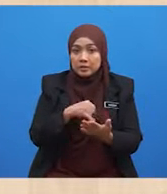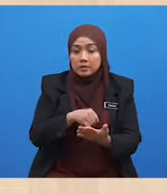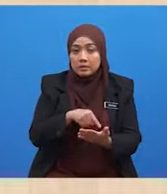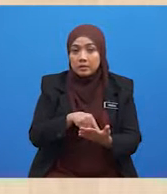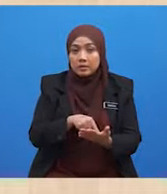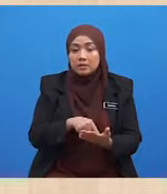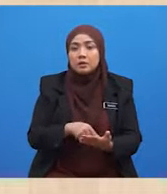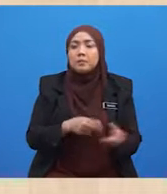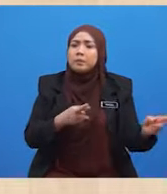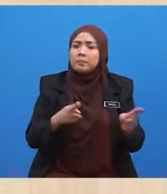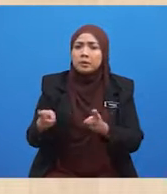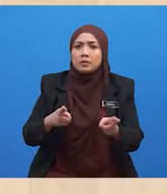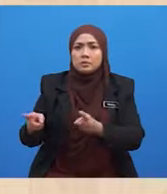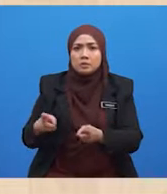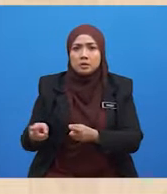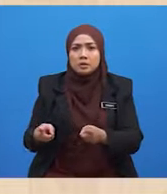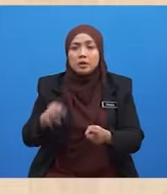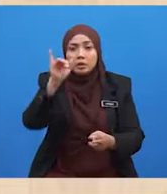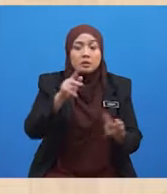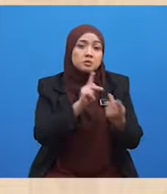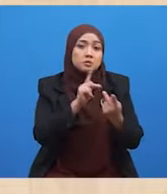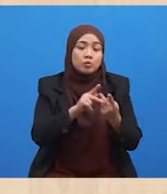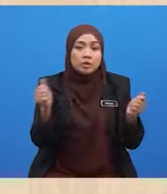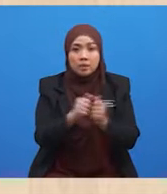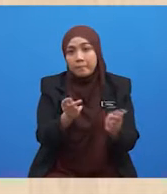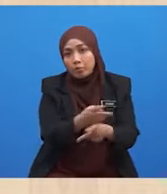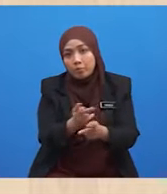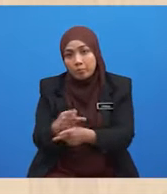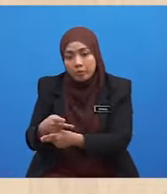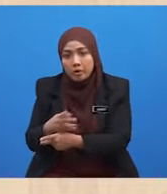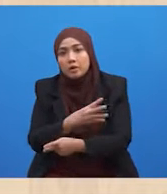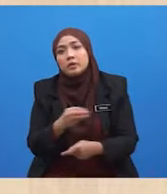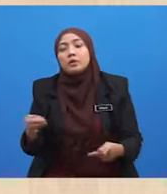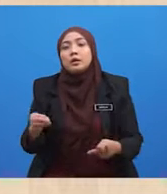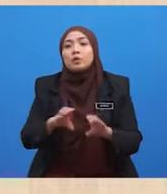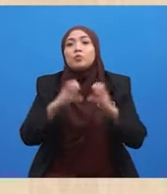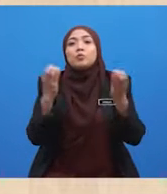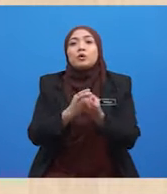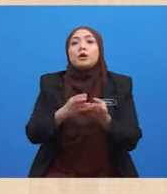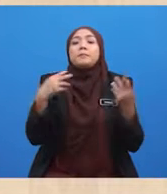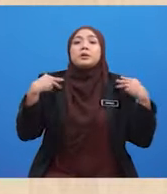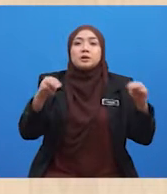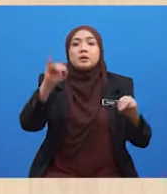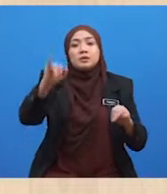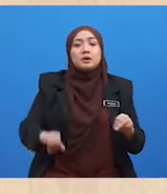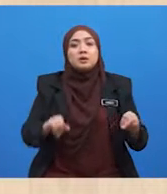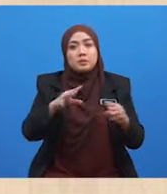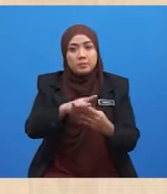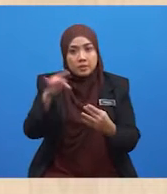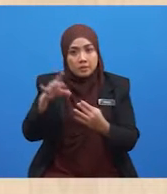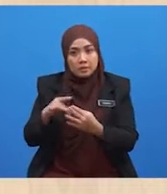untuk membentuk strategi pemasaran yang sesuai dengan produk dan segmen pasaran yang dipilih